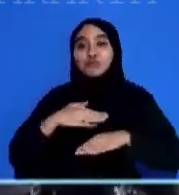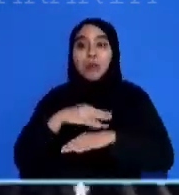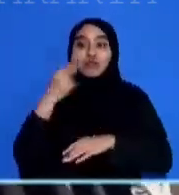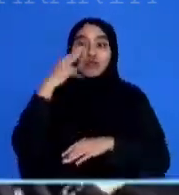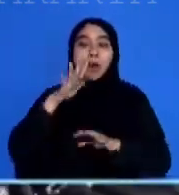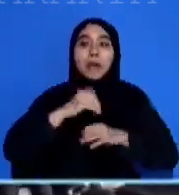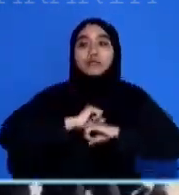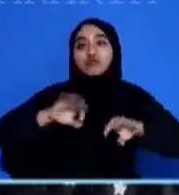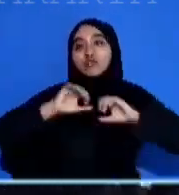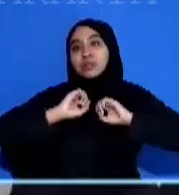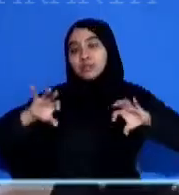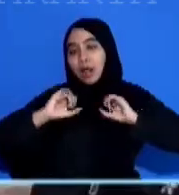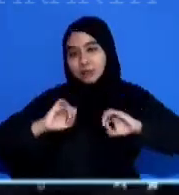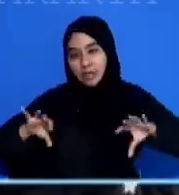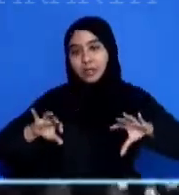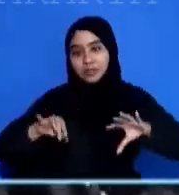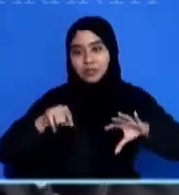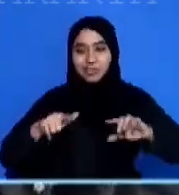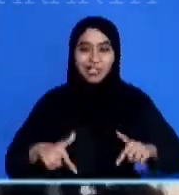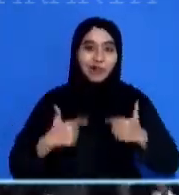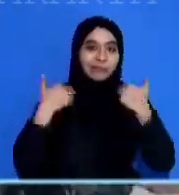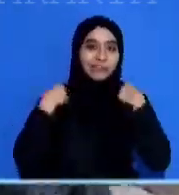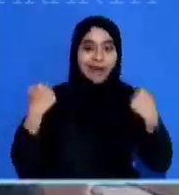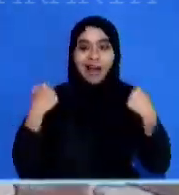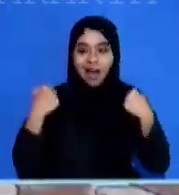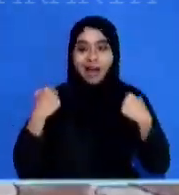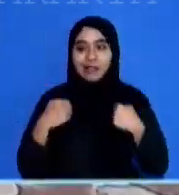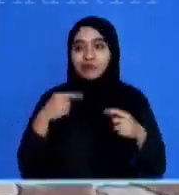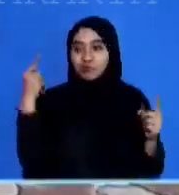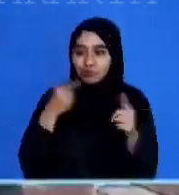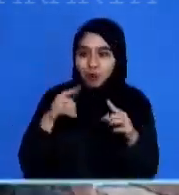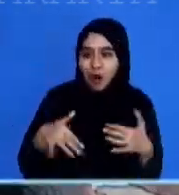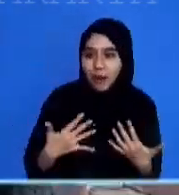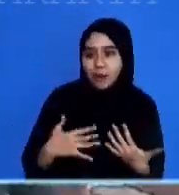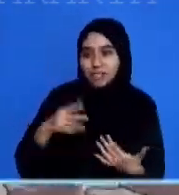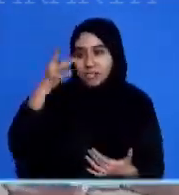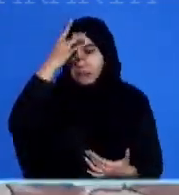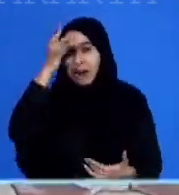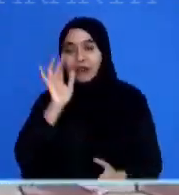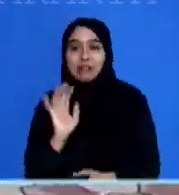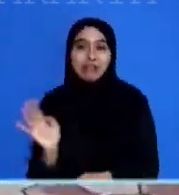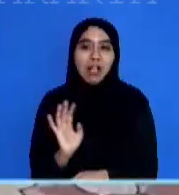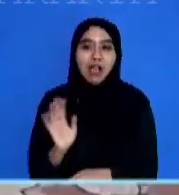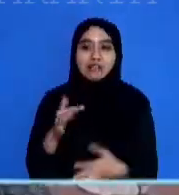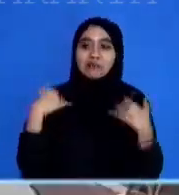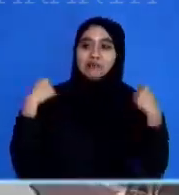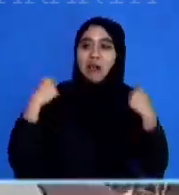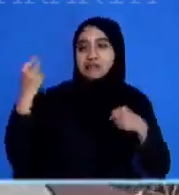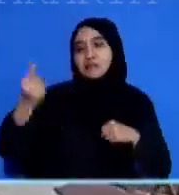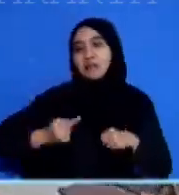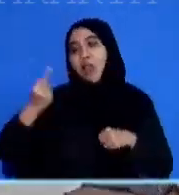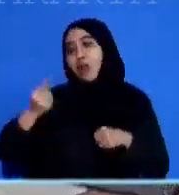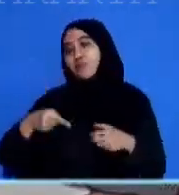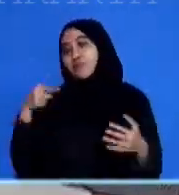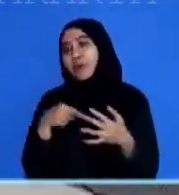anggota KPPS di Kota Yogyakarta, sehingga terhindar dari sakit dan kesehatan juga tetap terjaga. Di pemilu tahun ini